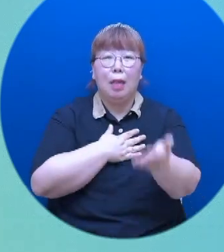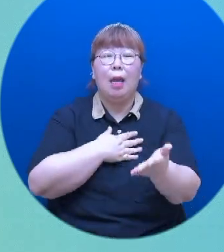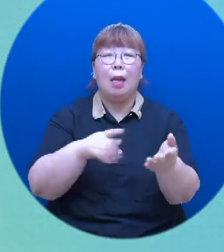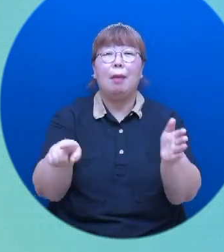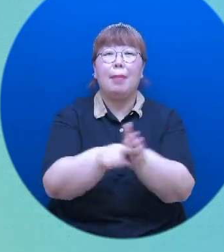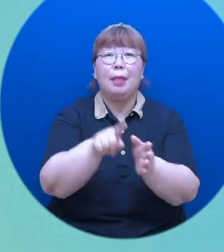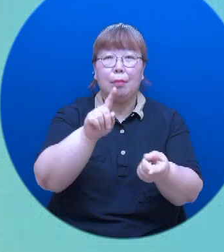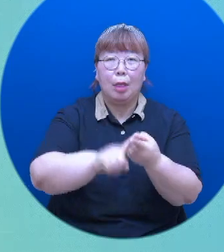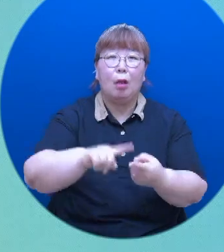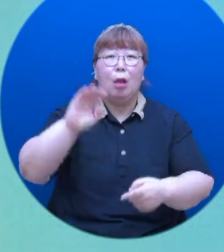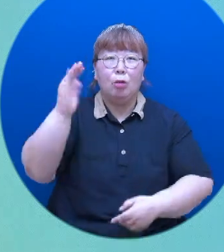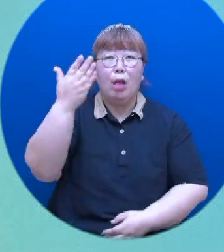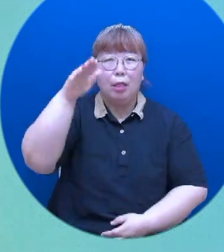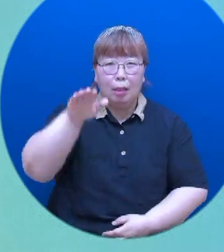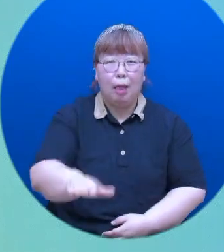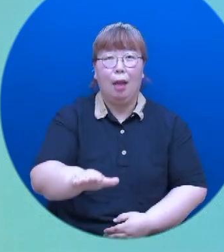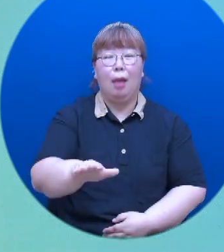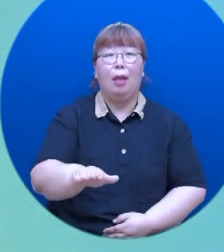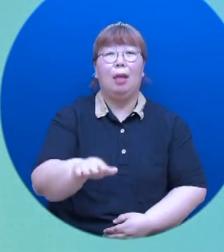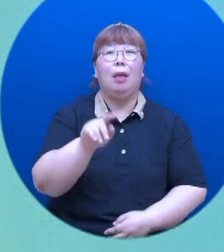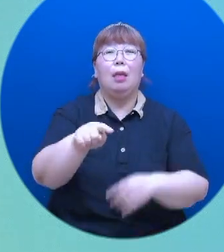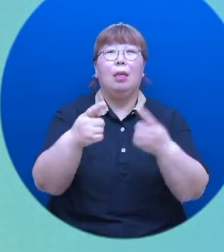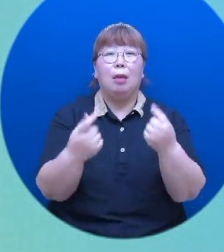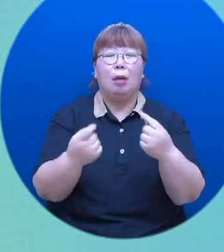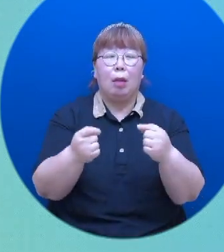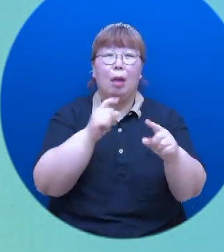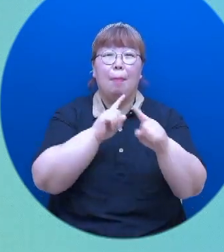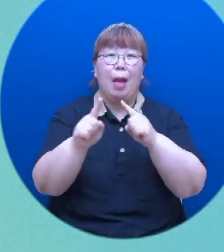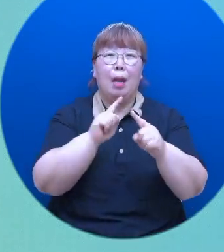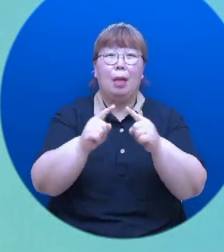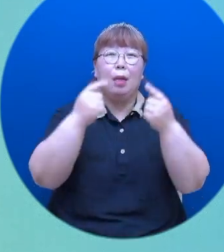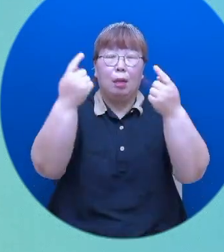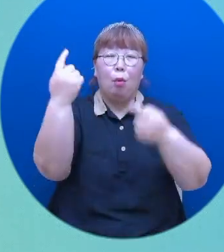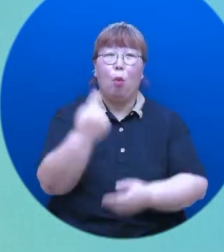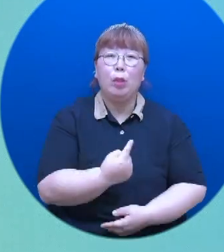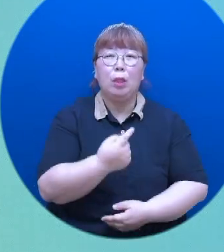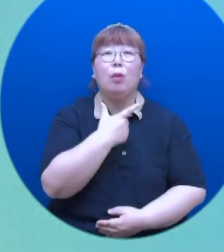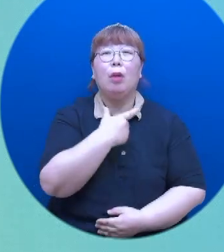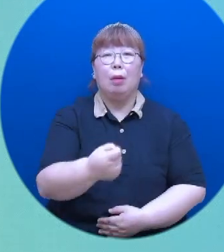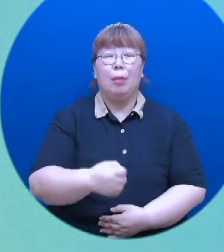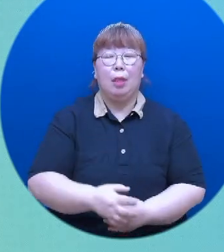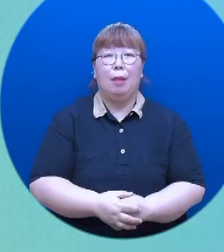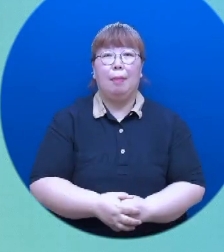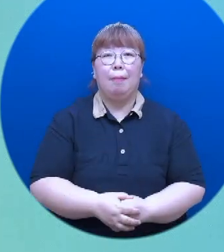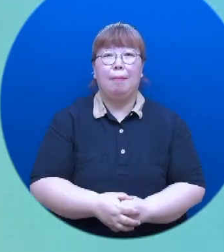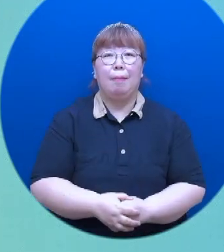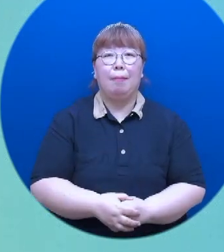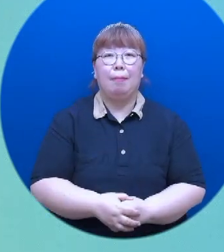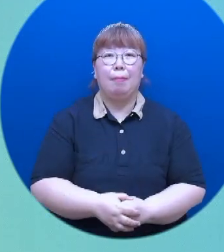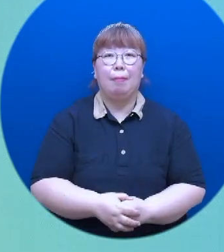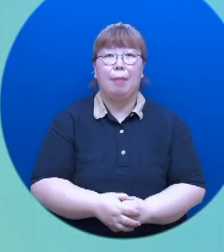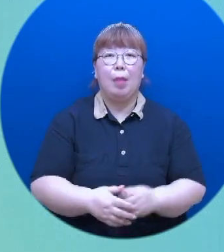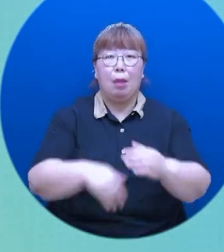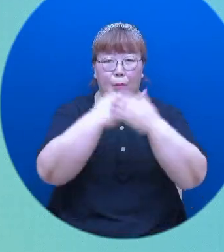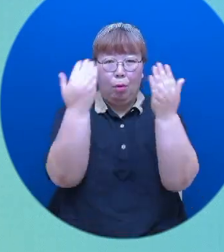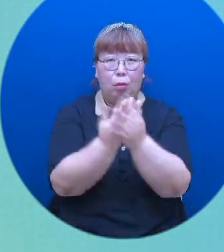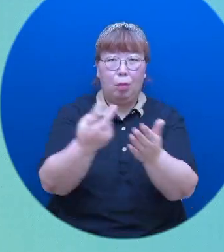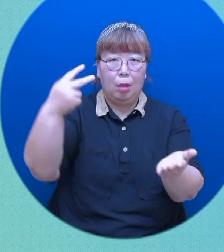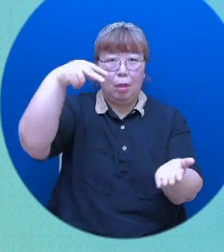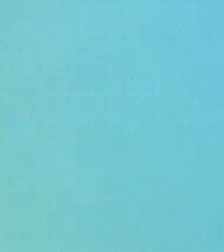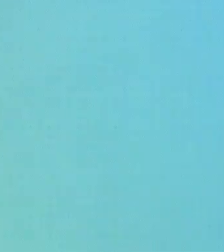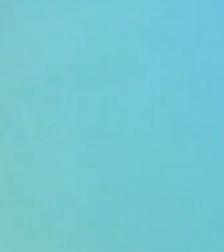믿음대로 될지어다, 이 은혜가 저와 여러분에게 임하기를 주의 이름으로 축원합니다. 모두 자리에서 일어나